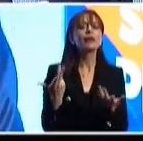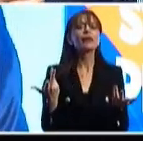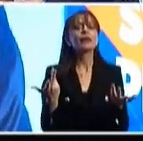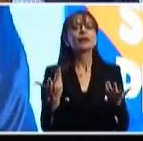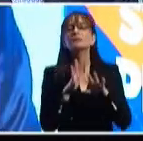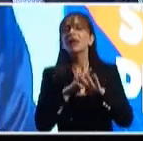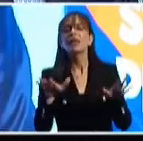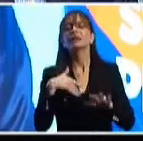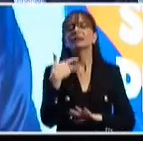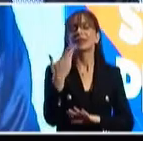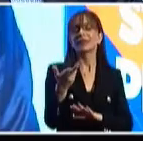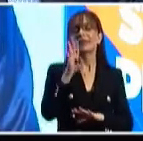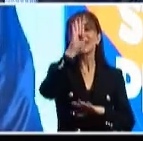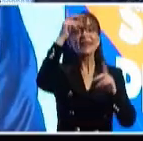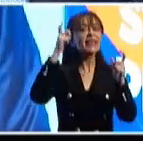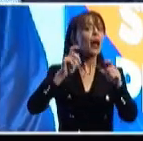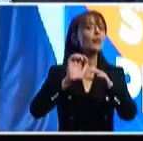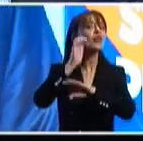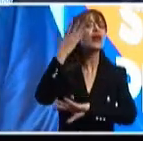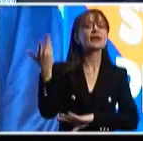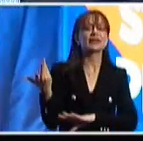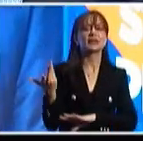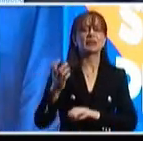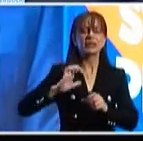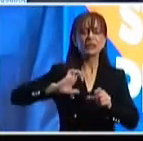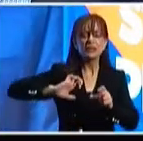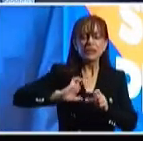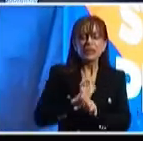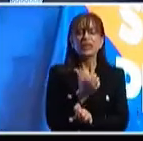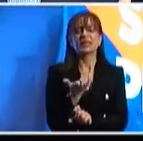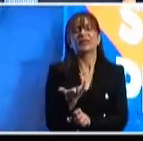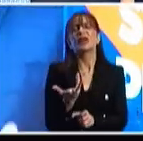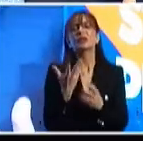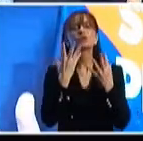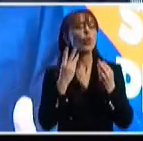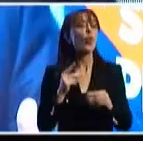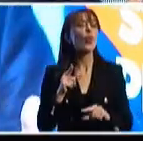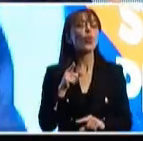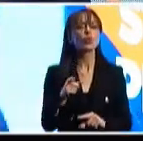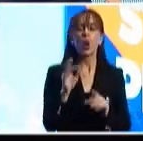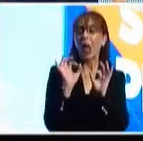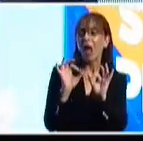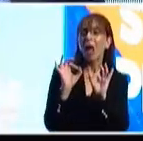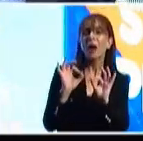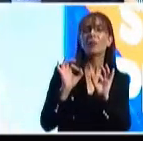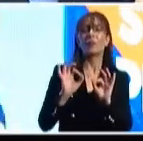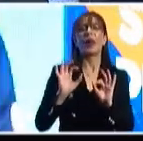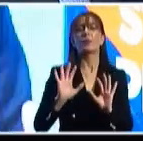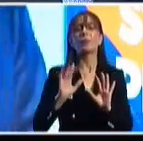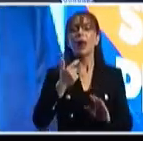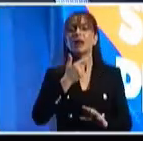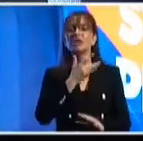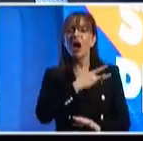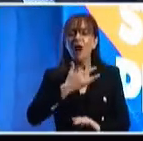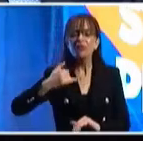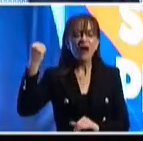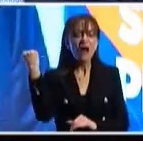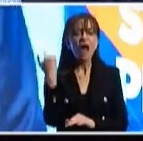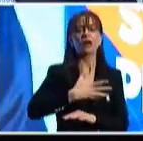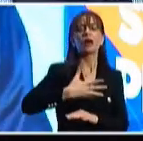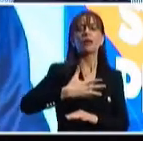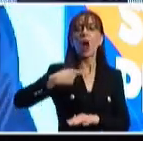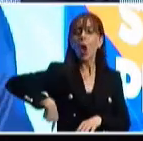Yani İstanbul'da yaşamak artık bir eziyet haline gelir. Sürekli canlı verilerle biz güncelleyip